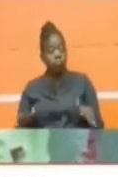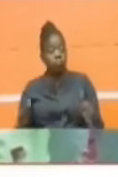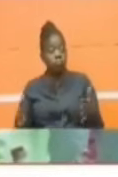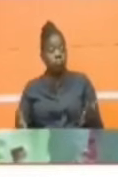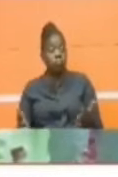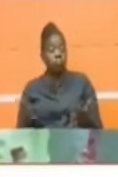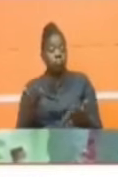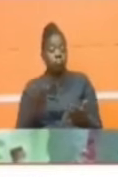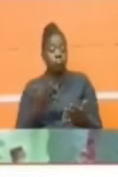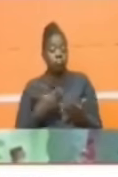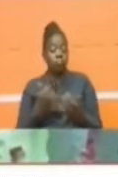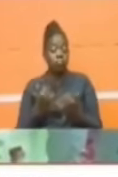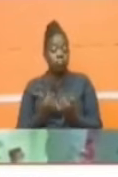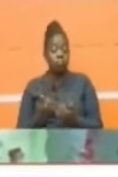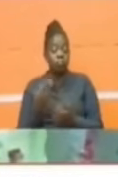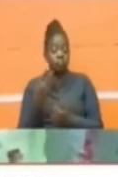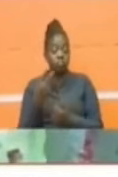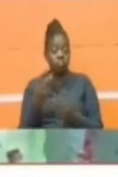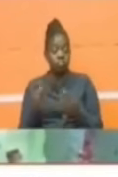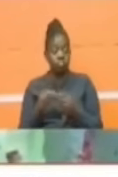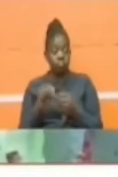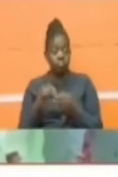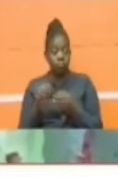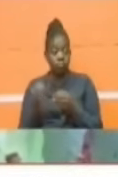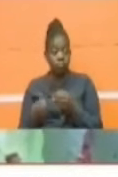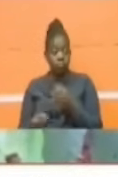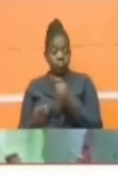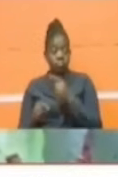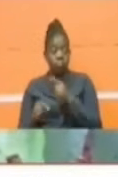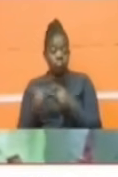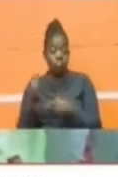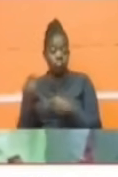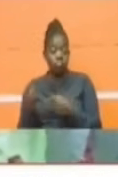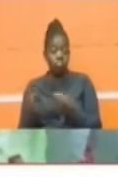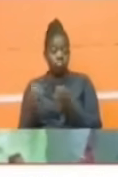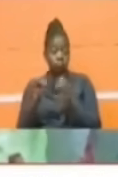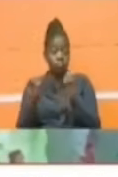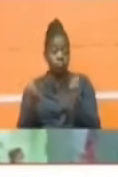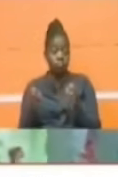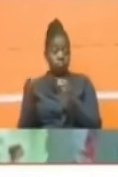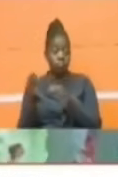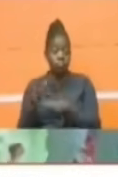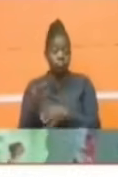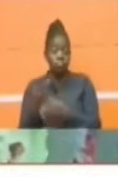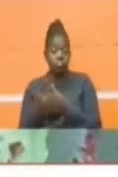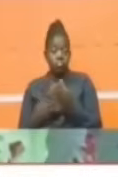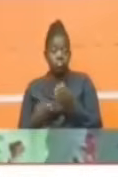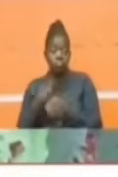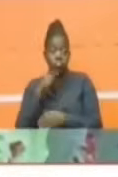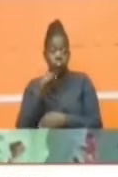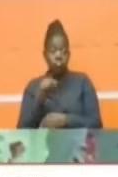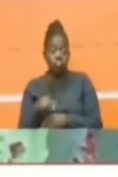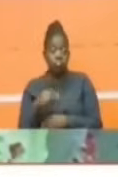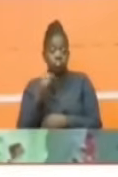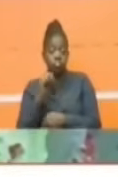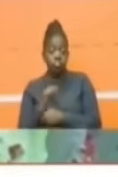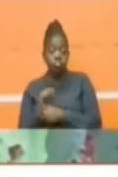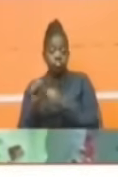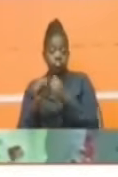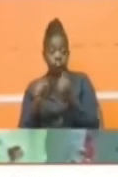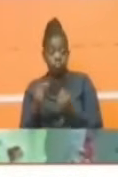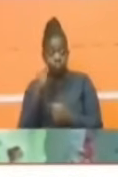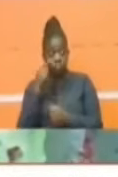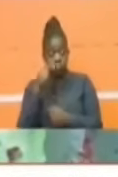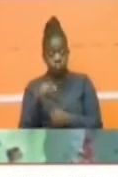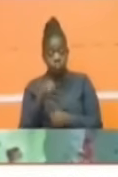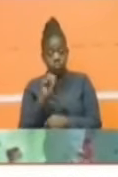yalina abakyala babiri era ng'omugole n'omwana be batibwa nga n'amawulire g'okutibwa kwa bano kitaawe ono batakolagana yamusanga